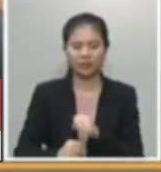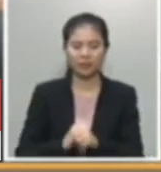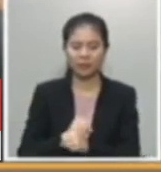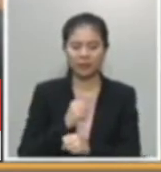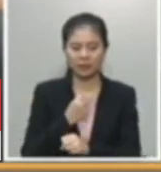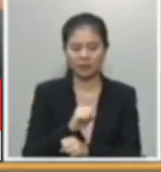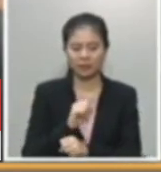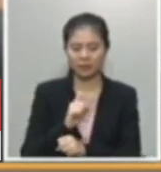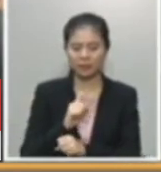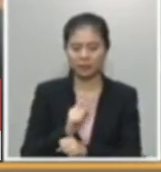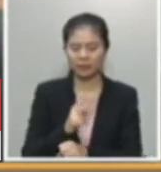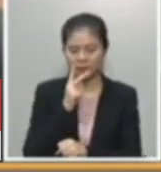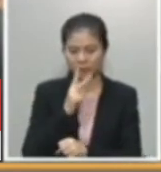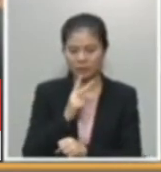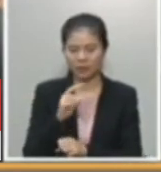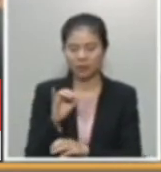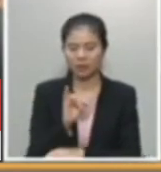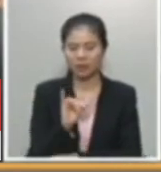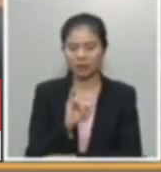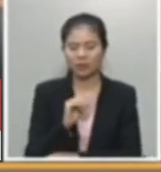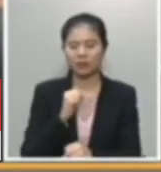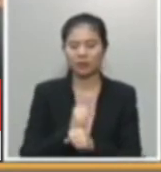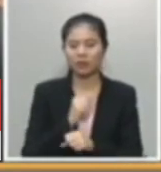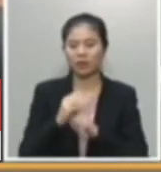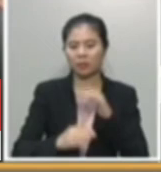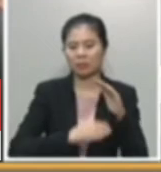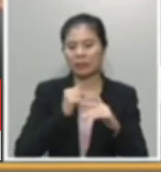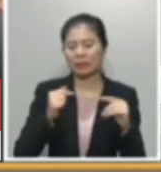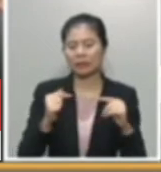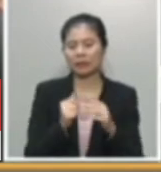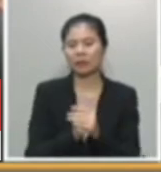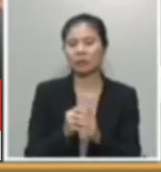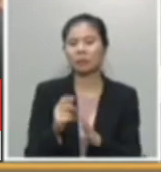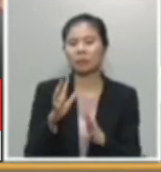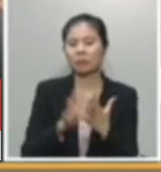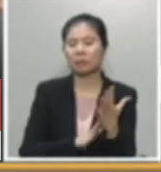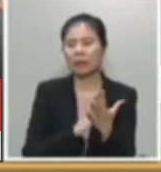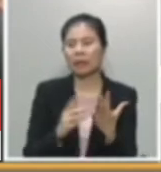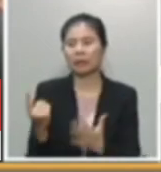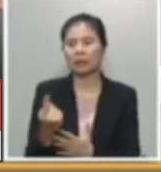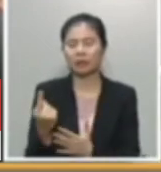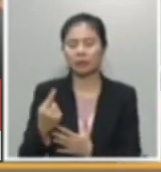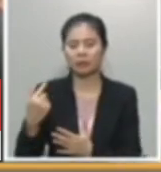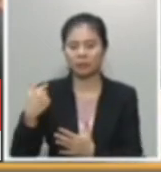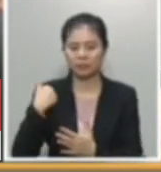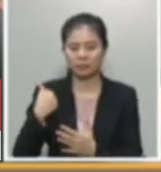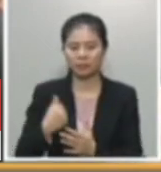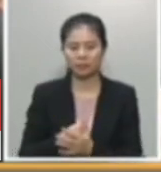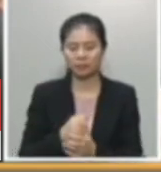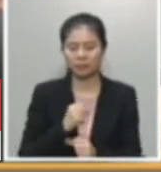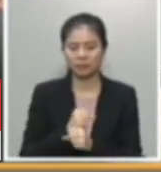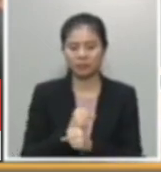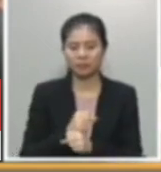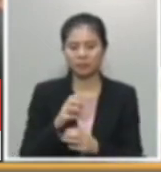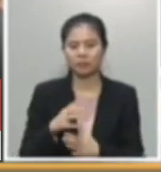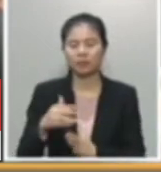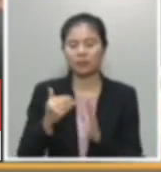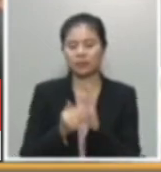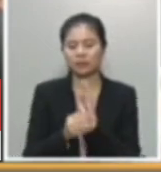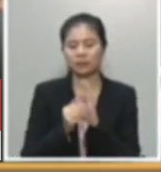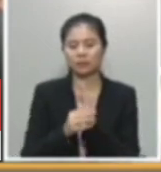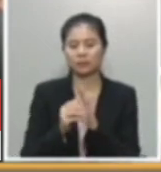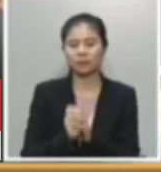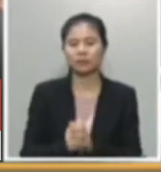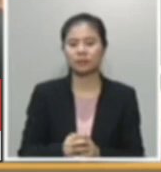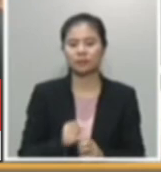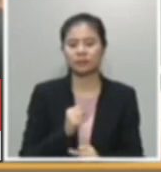ก็ยังไม่เห็นอะไรที่พัฒนาขึ้นจากเดิมทุกลุ่มน้ำในภาคอีสานมีป